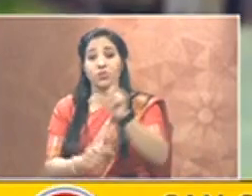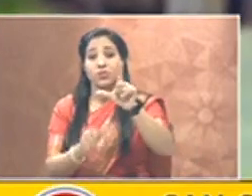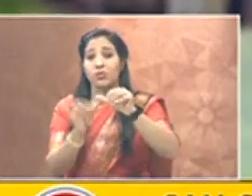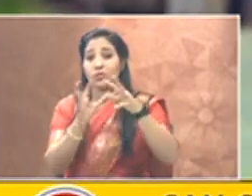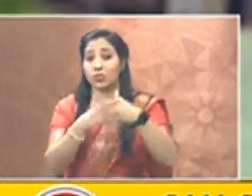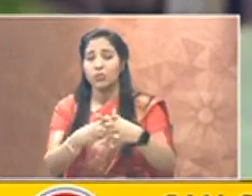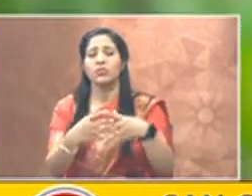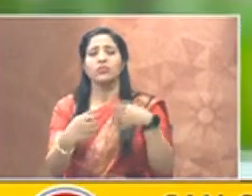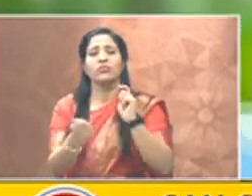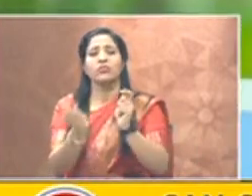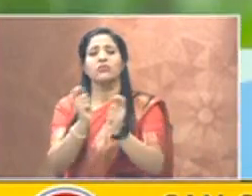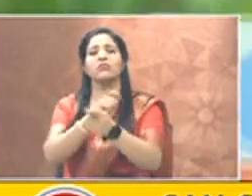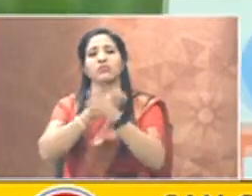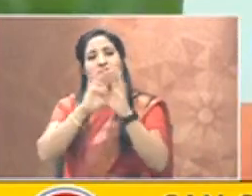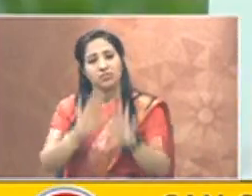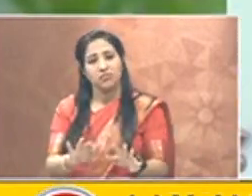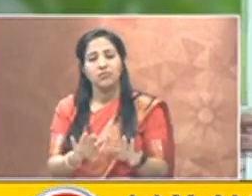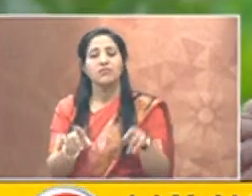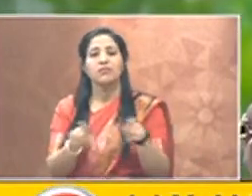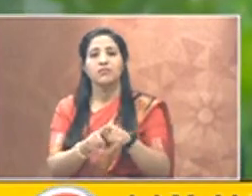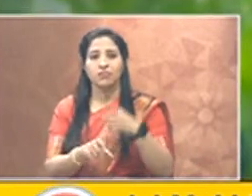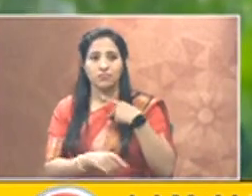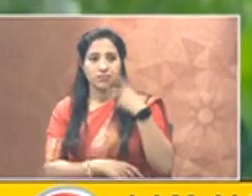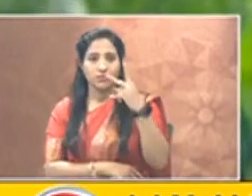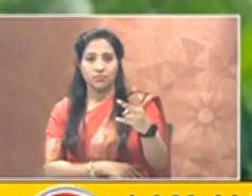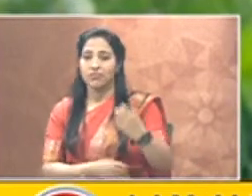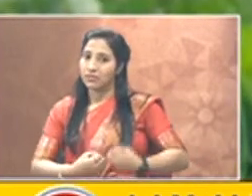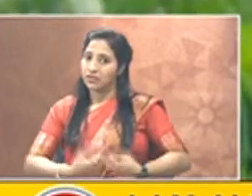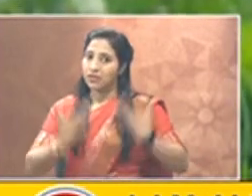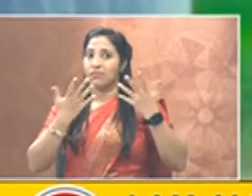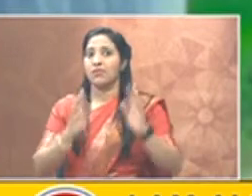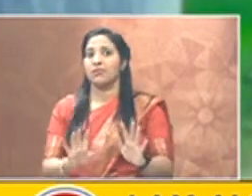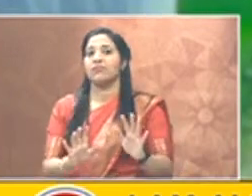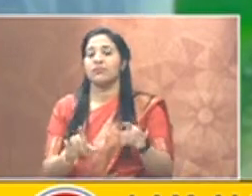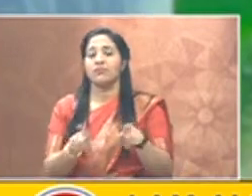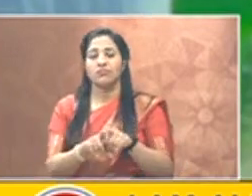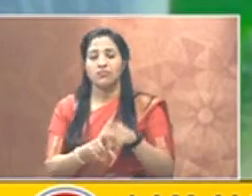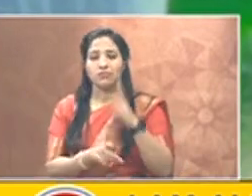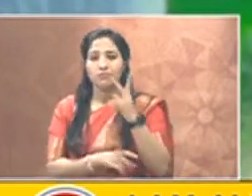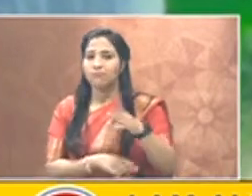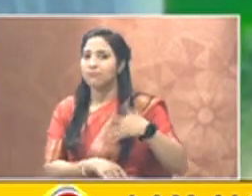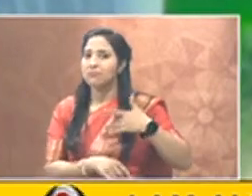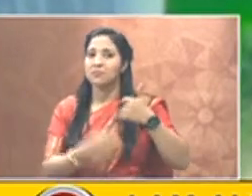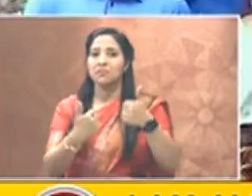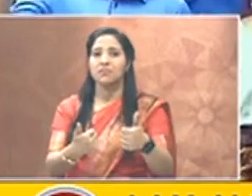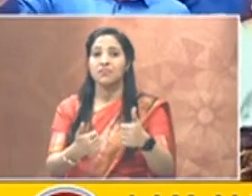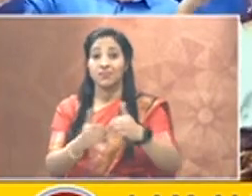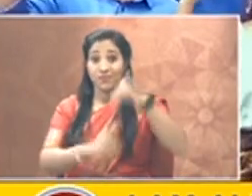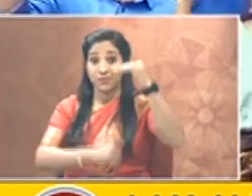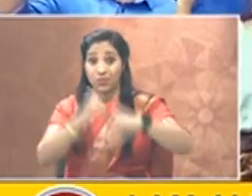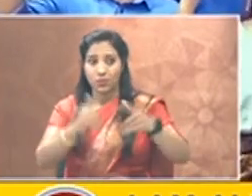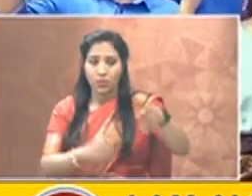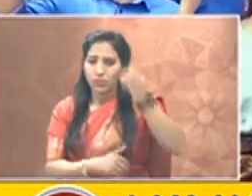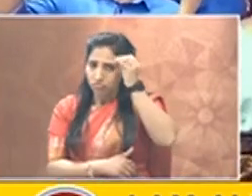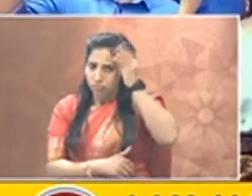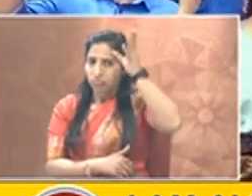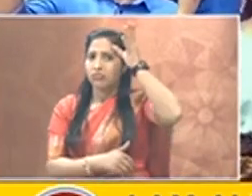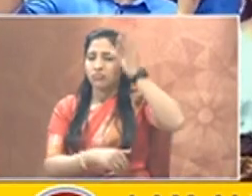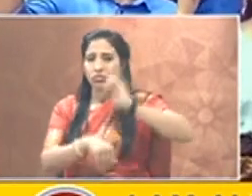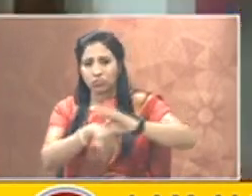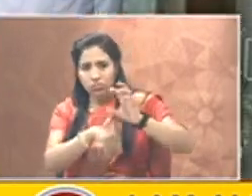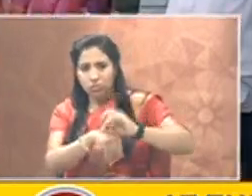भी परिवर्तन किया है। मुझे ये देखकर भी अच्छा लगता है कि वोटर्स के बीच जागरूकता बढ़ाने के